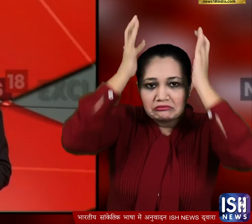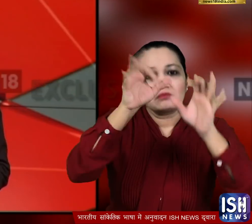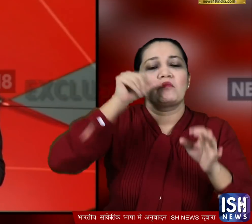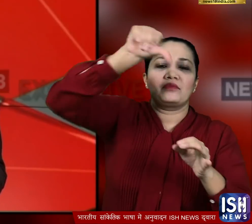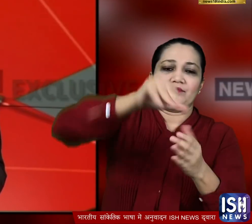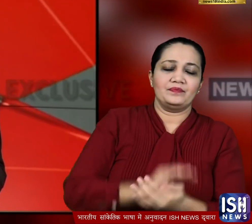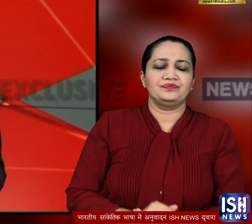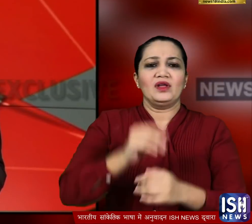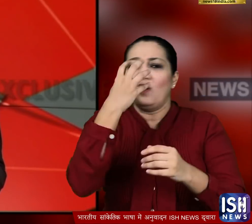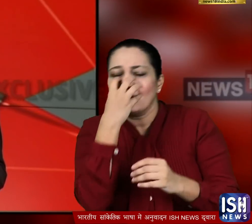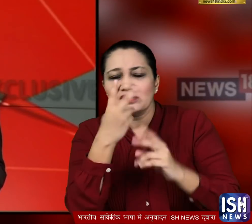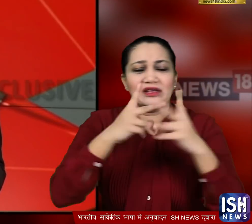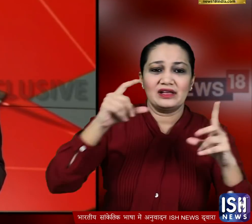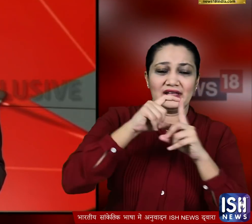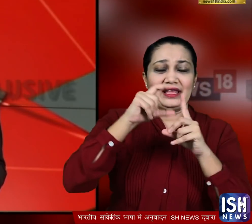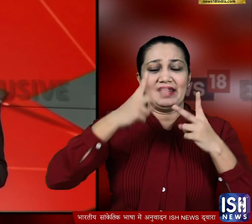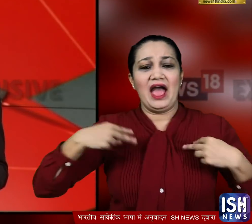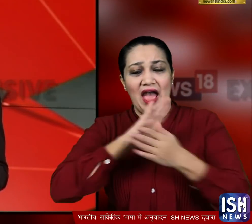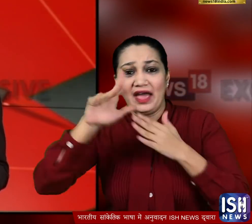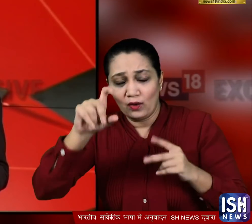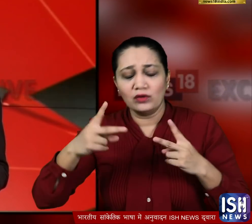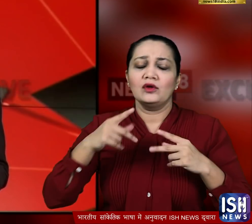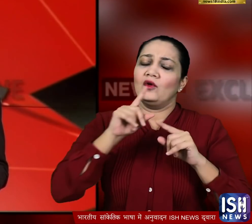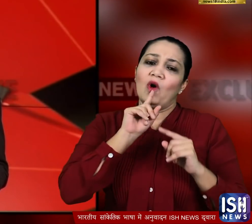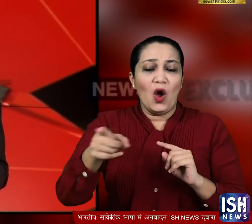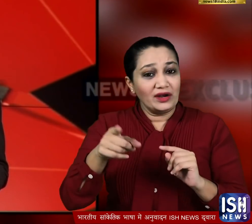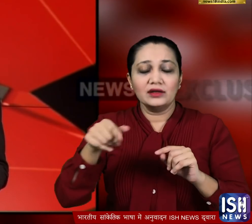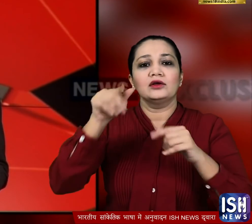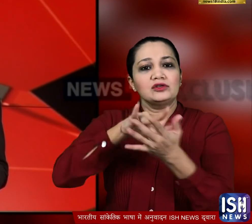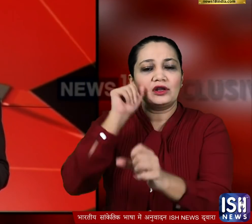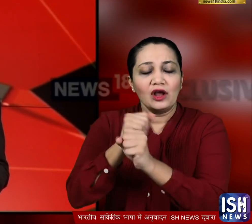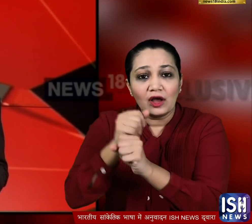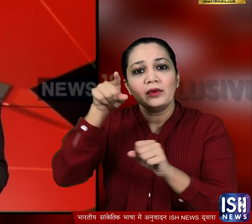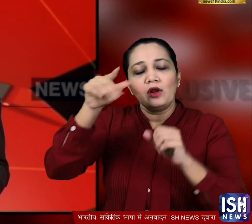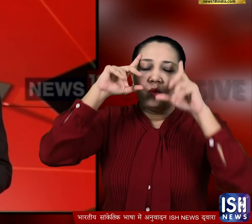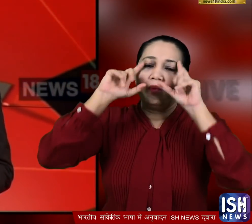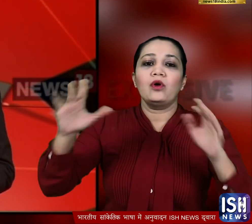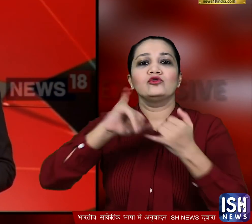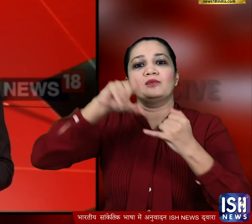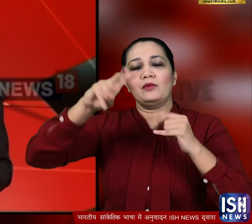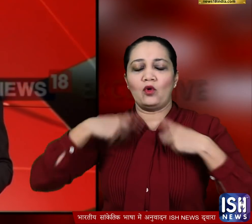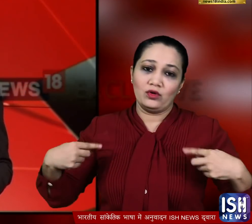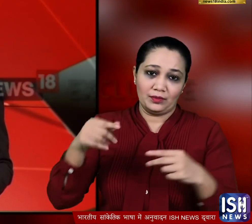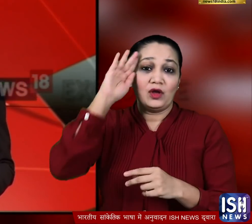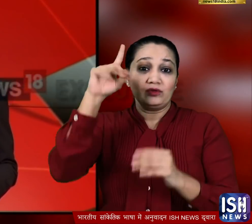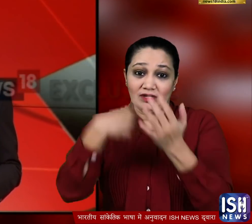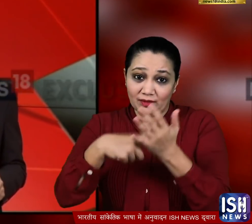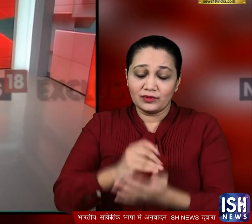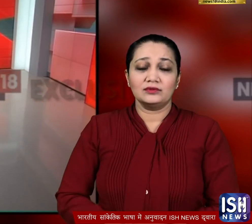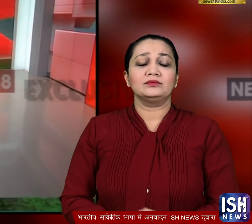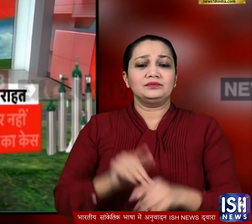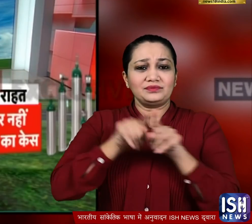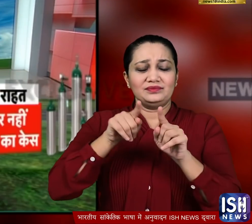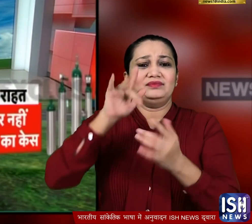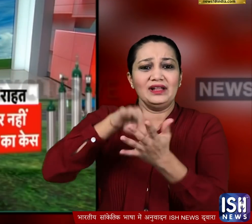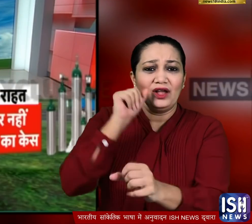थी। ऑक्सीजन संकट पर दिल्ली हाई कोर्ट के सख्त आदेश पर केंद्र सरकार को सुप्रीम कोर्ट में राहत मिल गई। न्यूज 18 के एहतशाम खान की रिपोर्ट है कि केंद्र